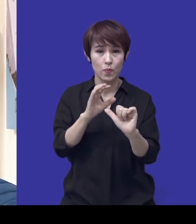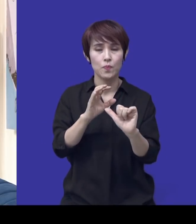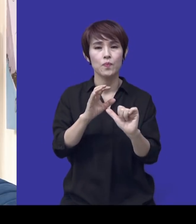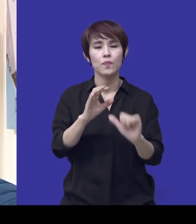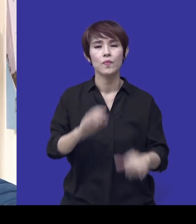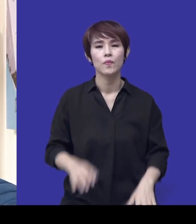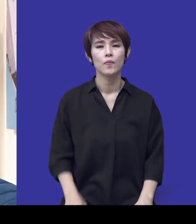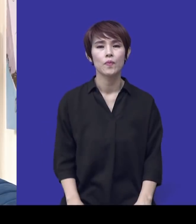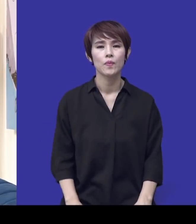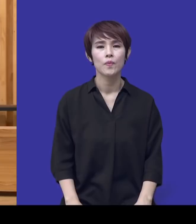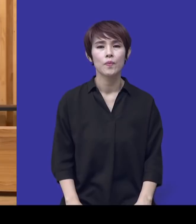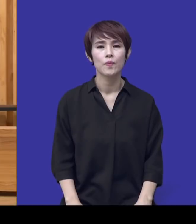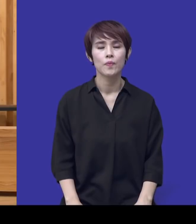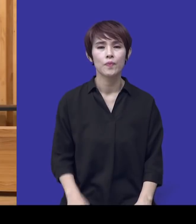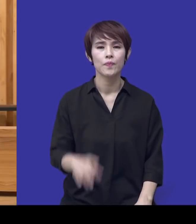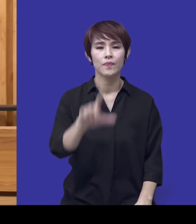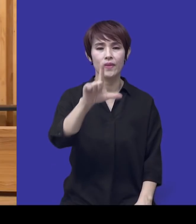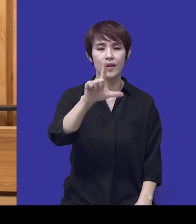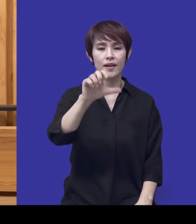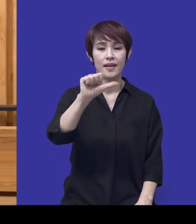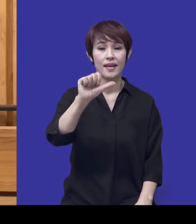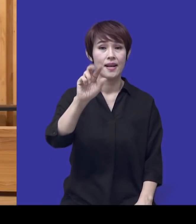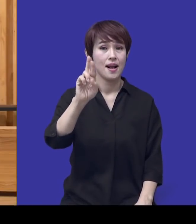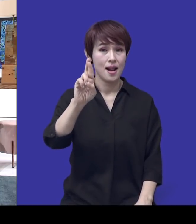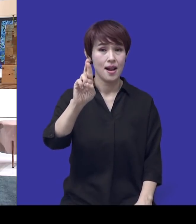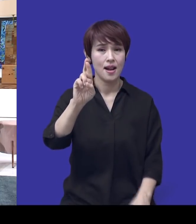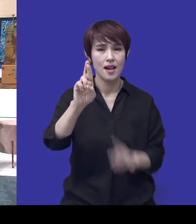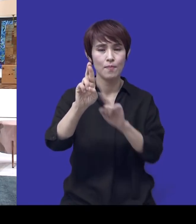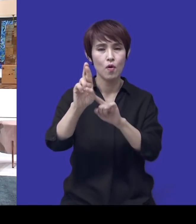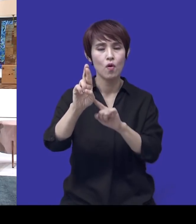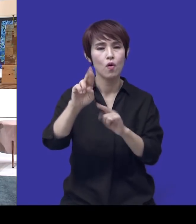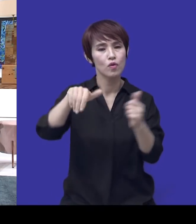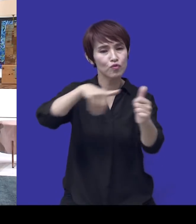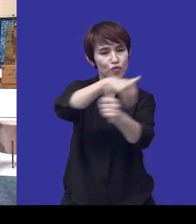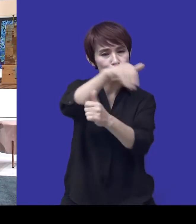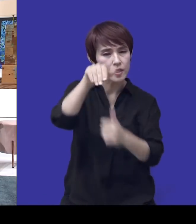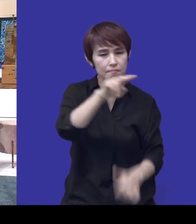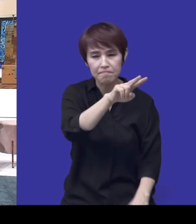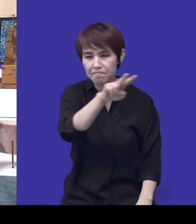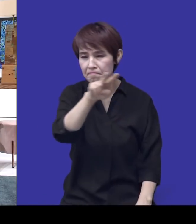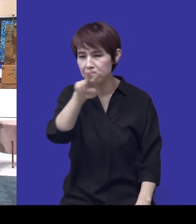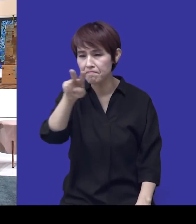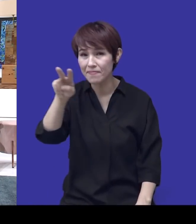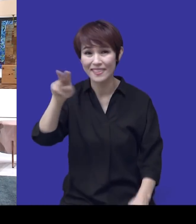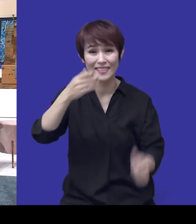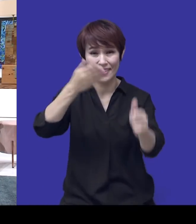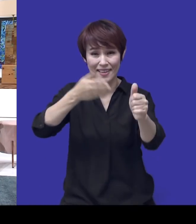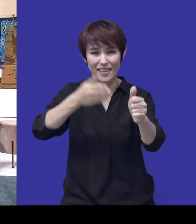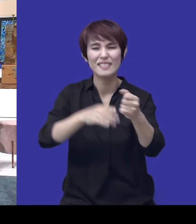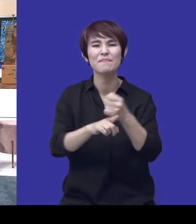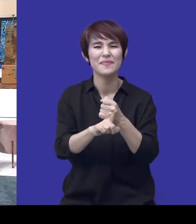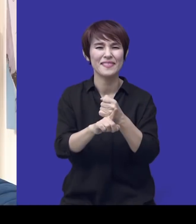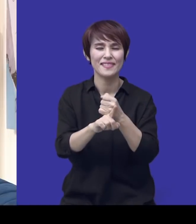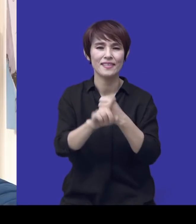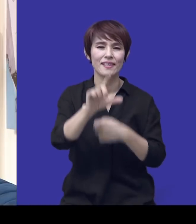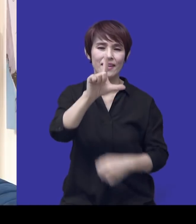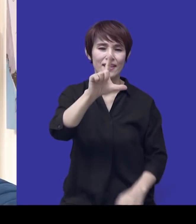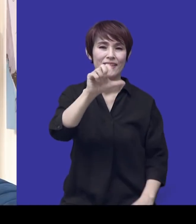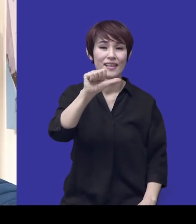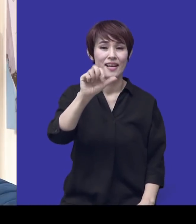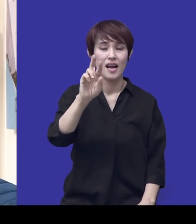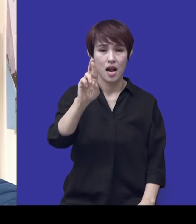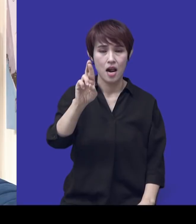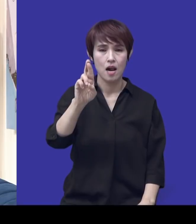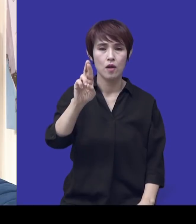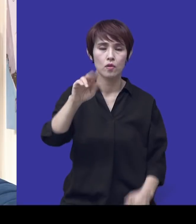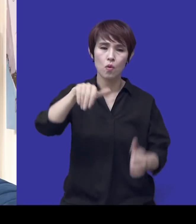예. 룩어라운드 약자거든요. Look around. 예. 주위에 뭐 구석구석에 힘들고 외롭게 살아가는 사람들을 좀 돌아보고 예. 또